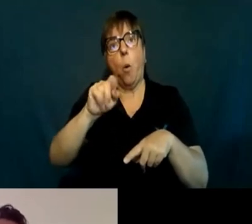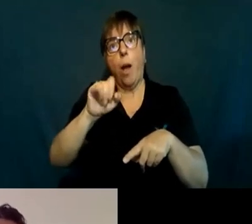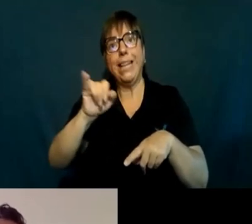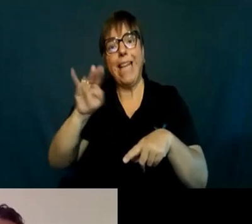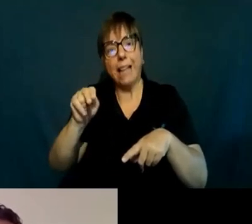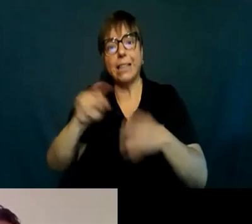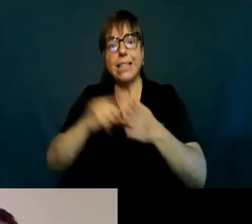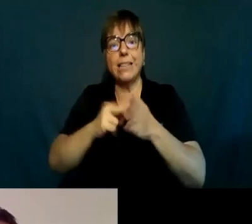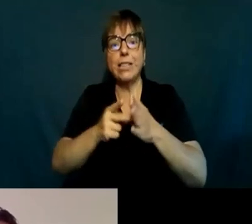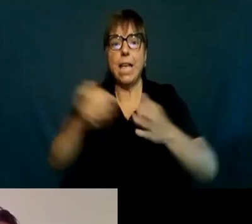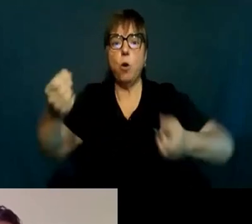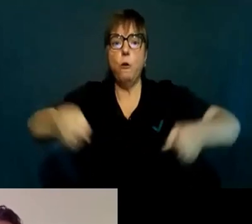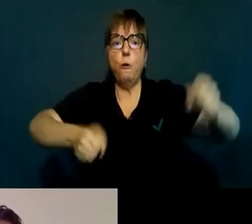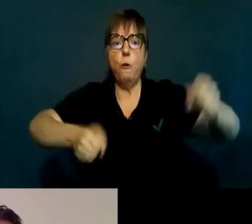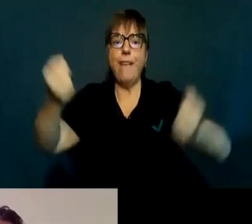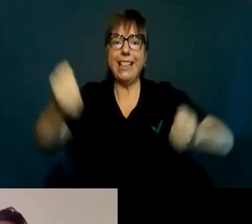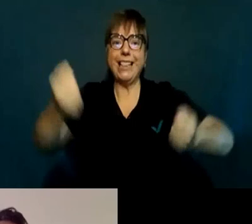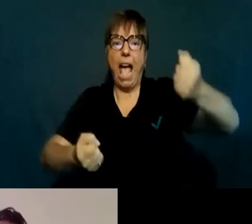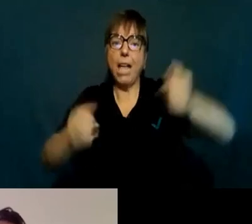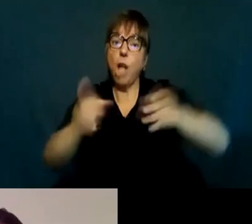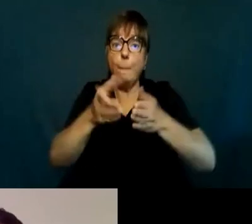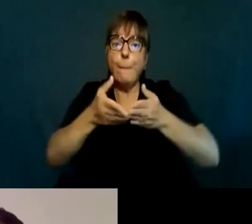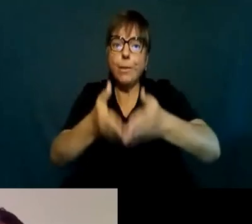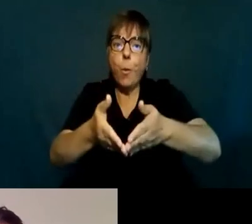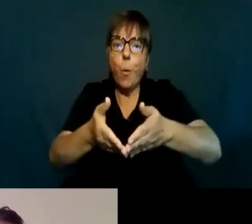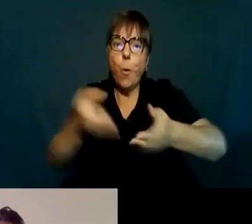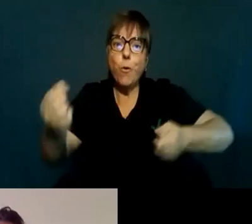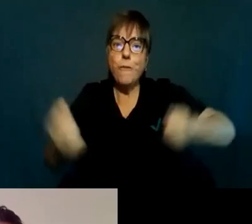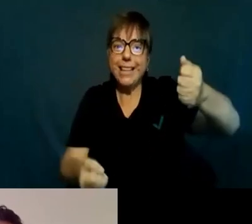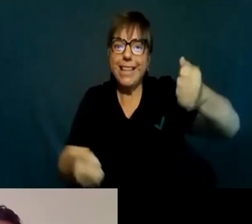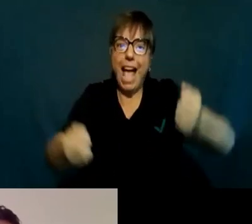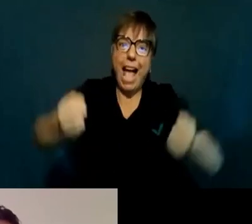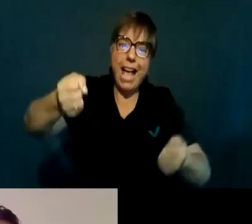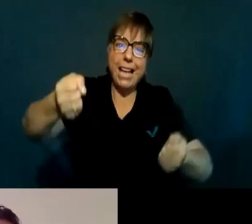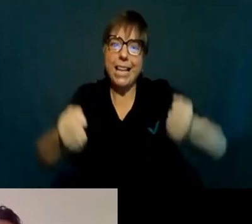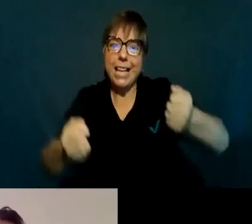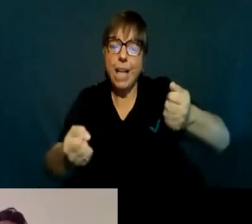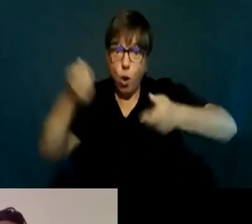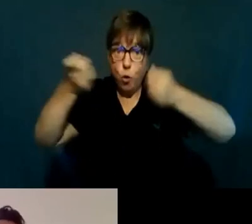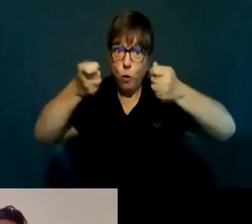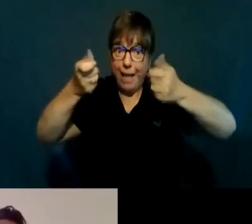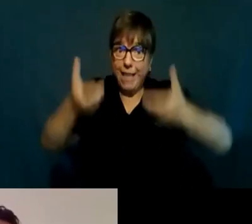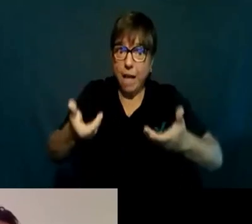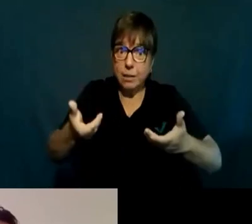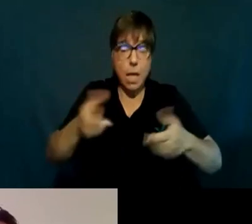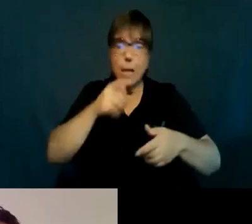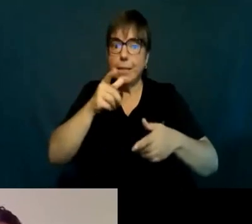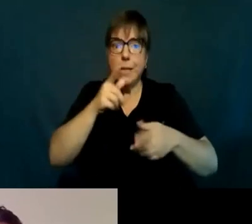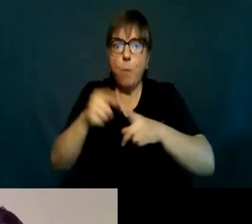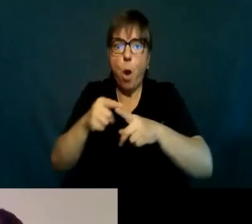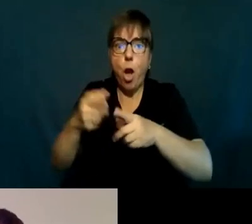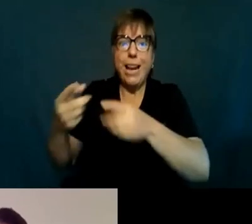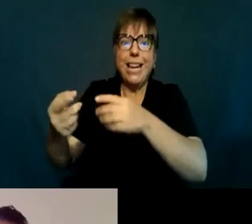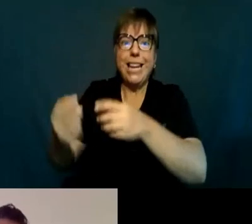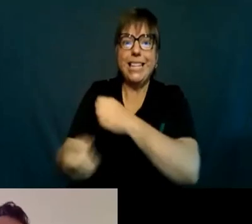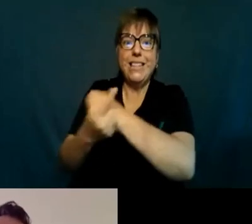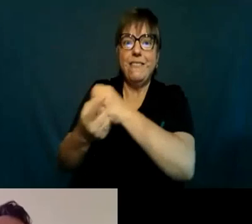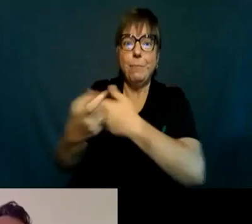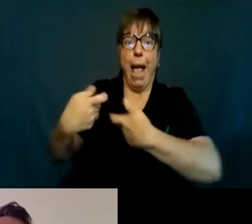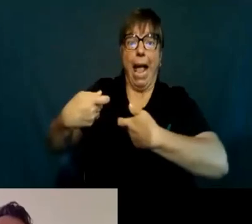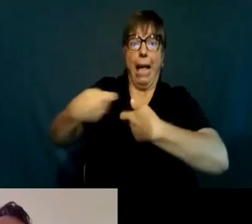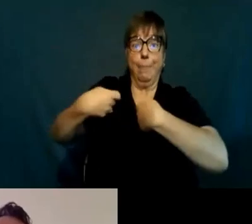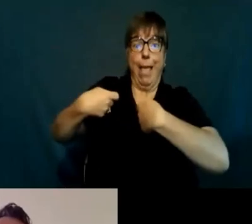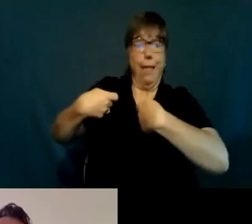« gouvernail ». Donc, c'est donner une direction, c'est ça la véritable gouvernance. Donc, pas être menée par les événements, mais vraiment